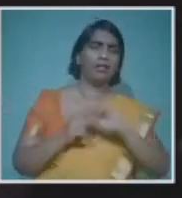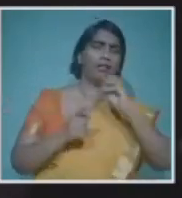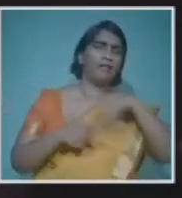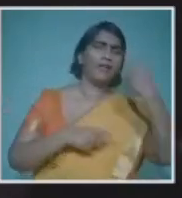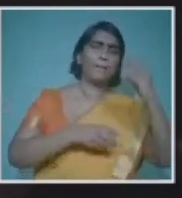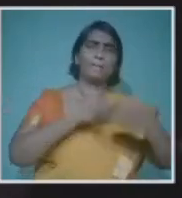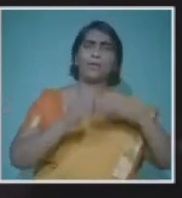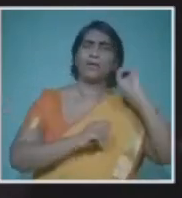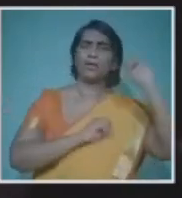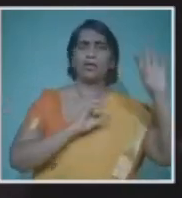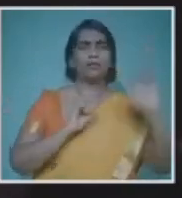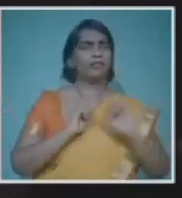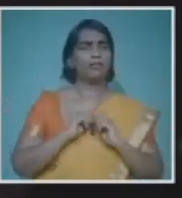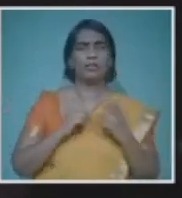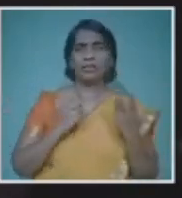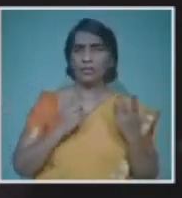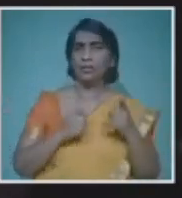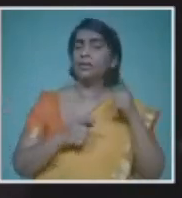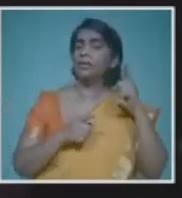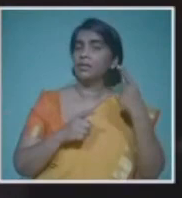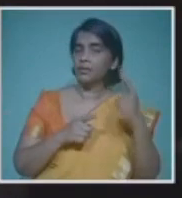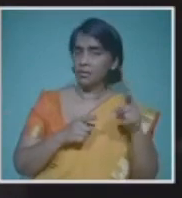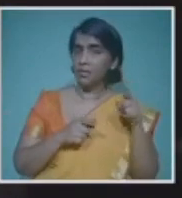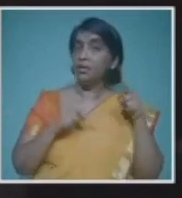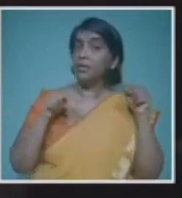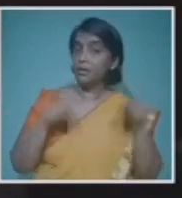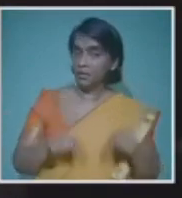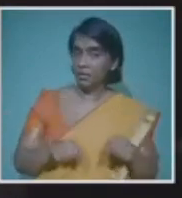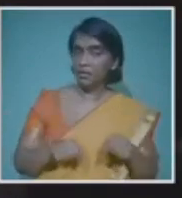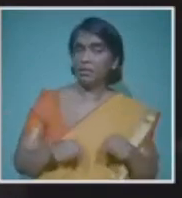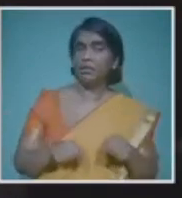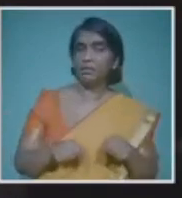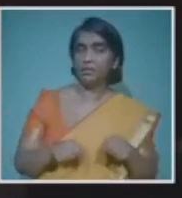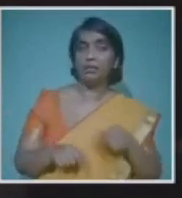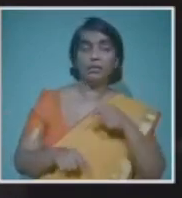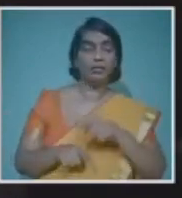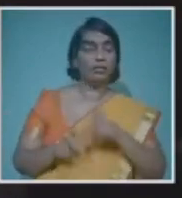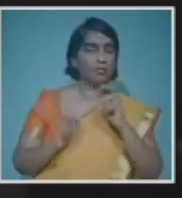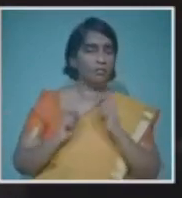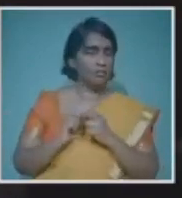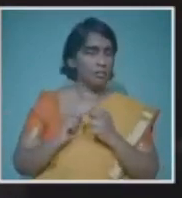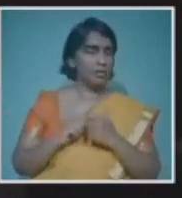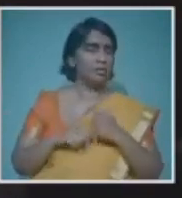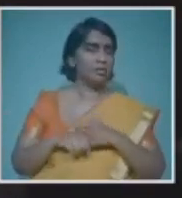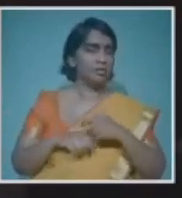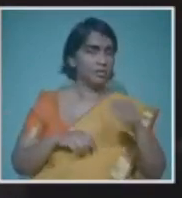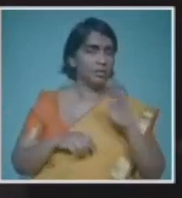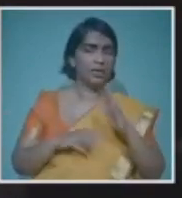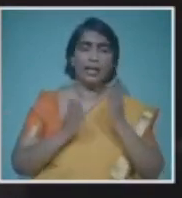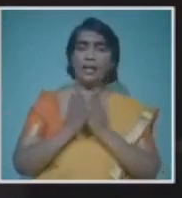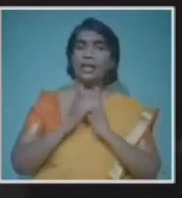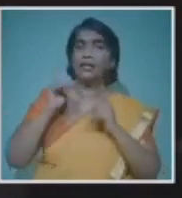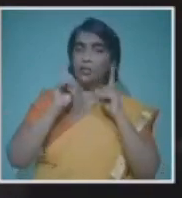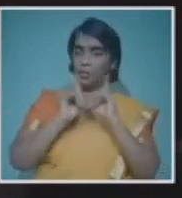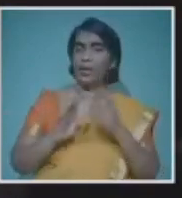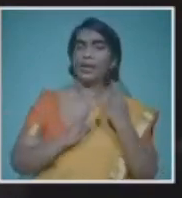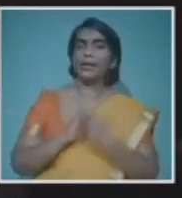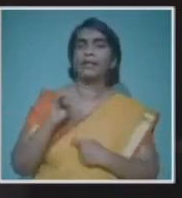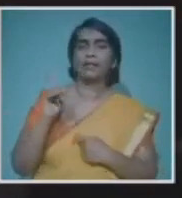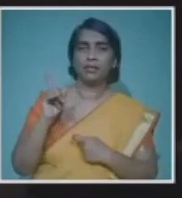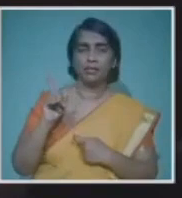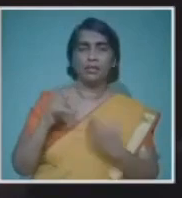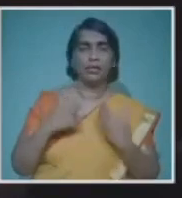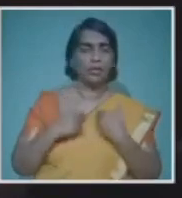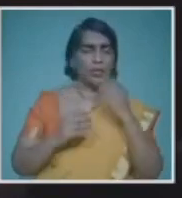කරාට බයක් නැහැ. ඒ නිසා දැන්වත් මේ වගේ අර්බුදයක් තියෙන වෙලාවේ දැන් ඉන්දියාවේ තියෙන මේ නීතිය